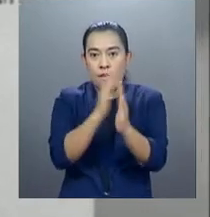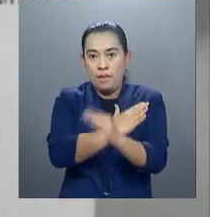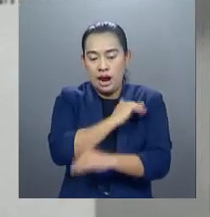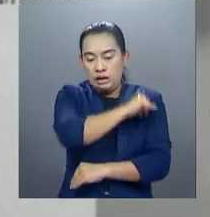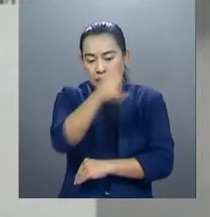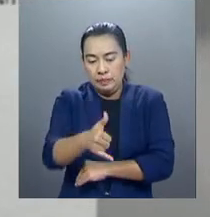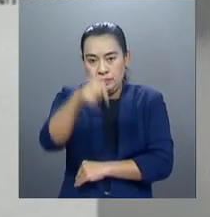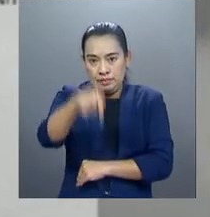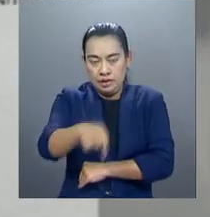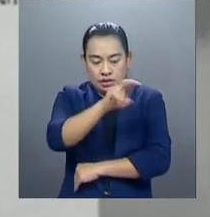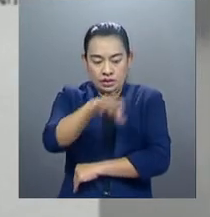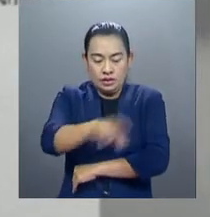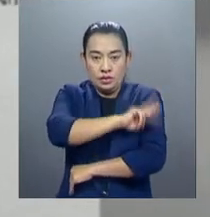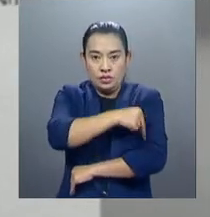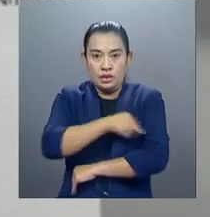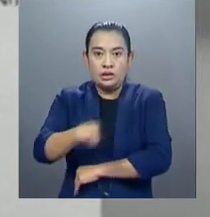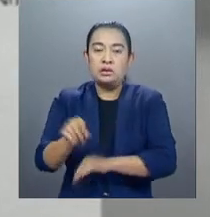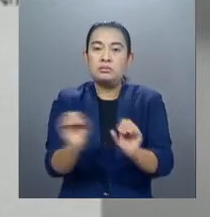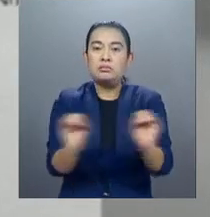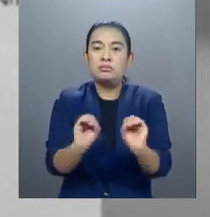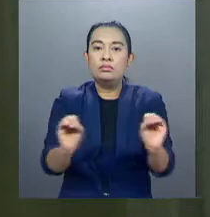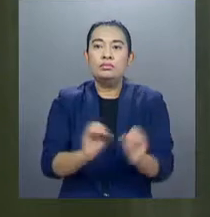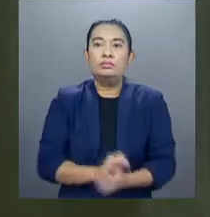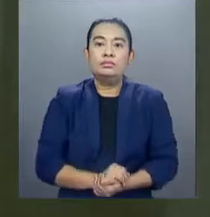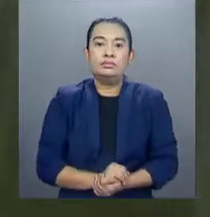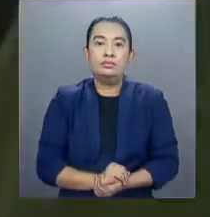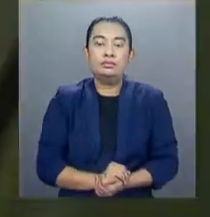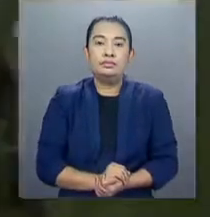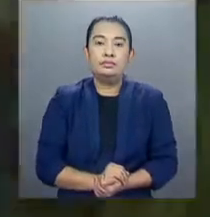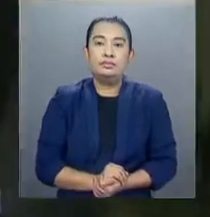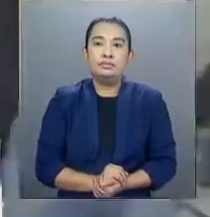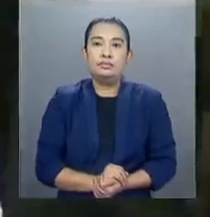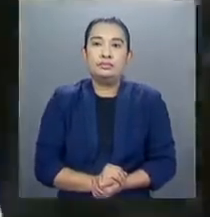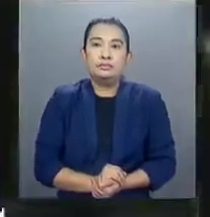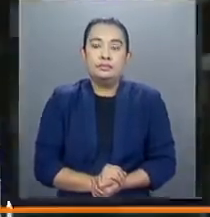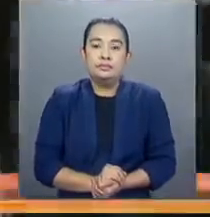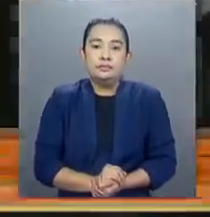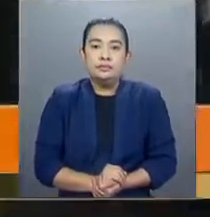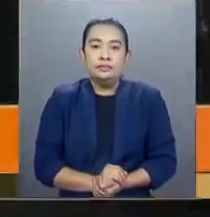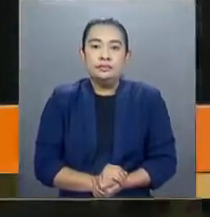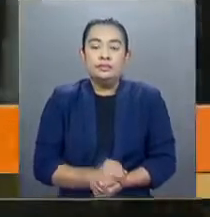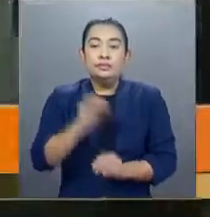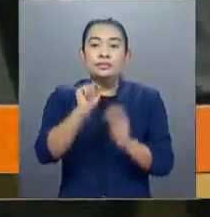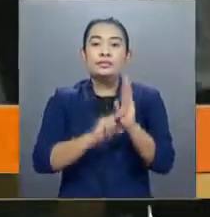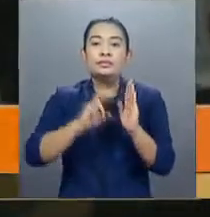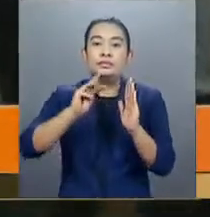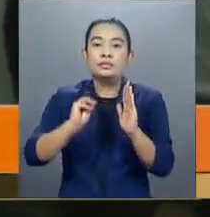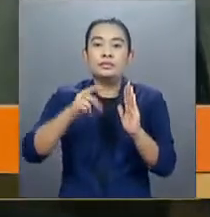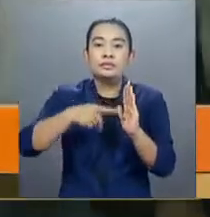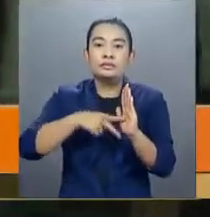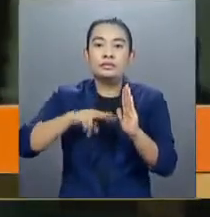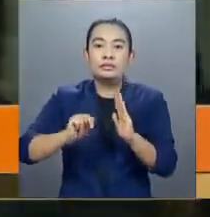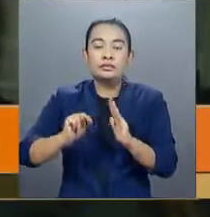รักษาที่โรงพยาบาลแห่งนี้ค่ะขณะที่นายสัมพันธ์เสริมชีพทนายความของวัดพระ